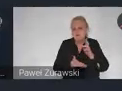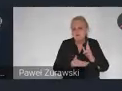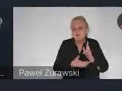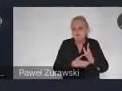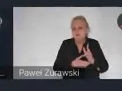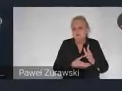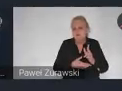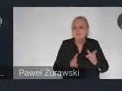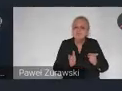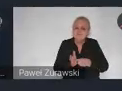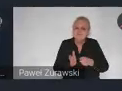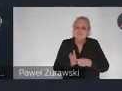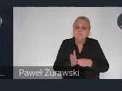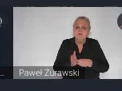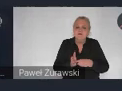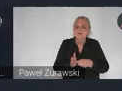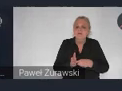wymagają